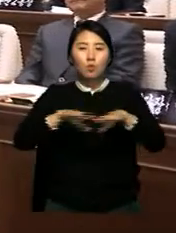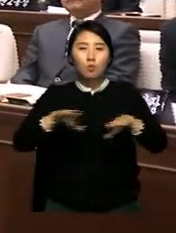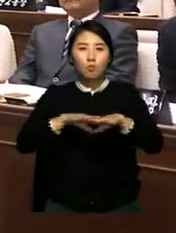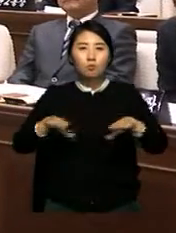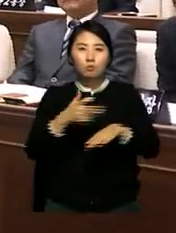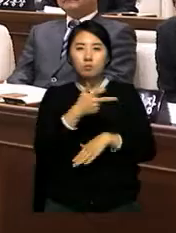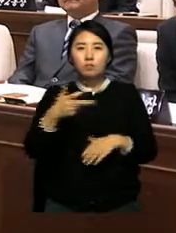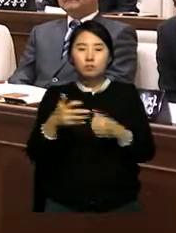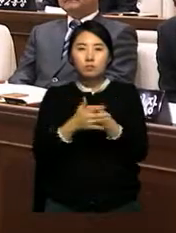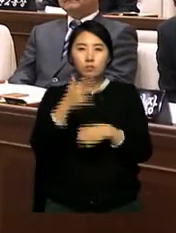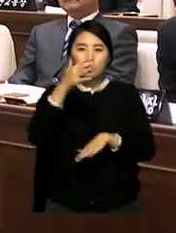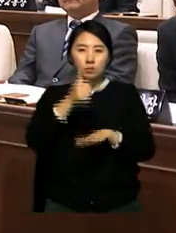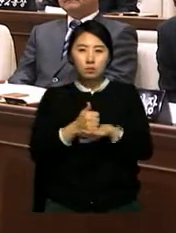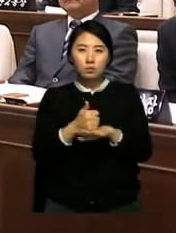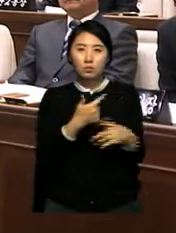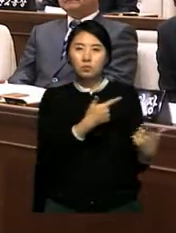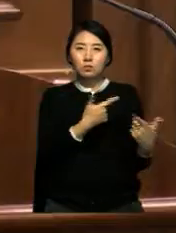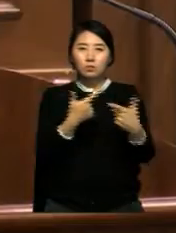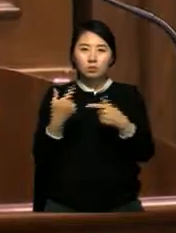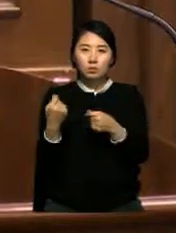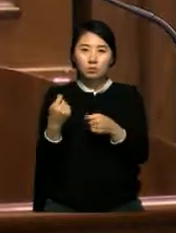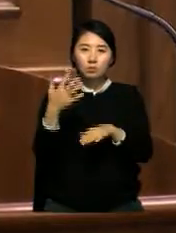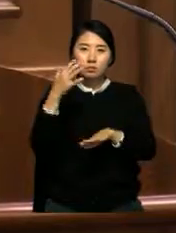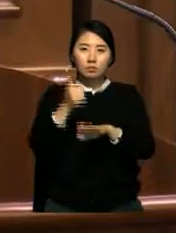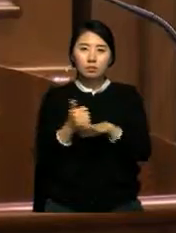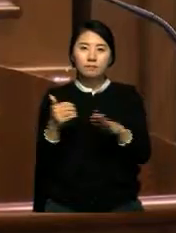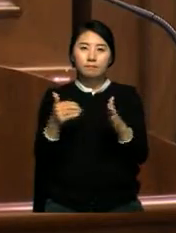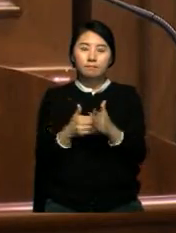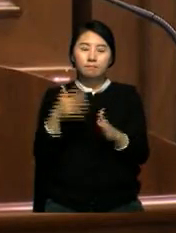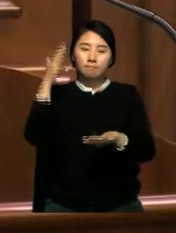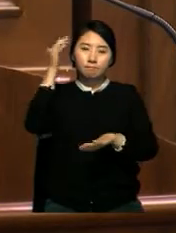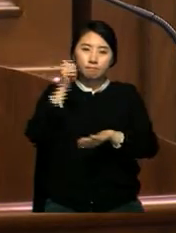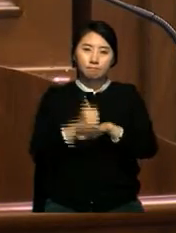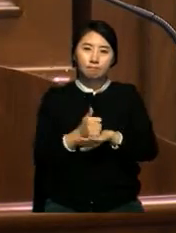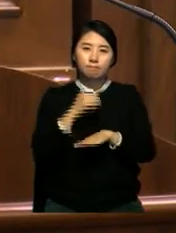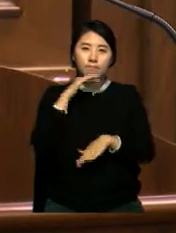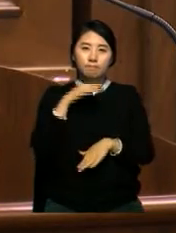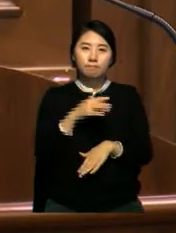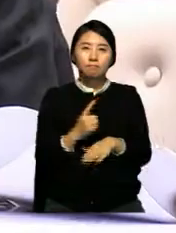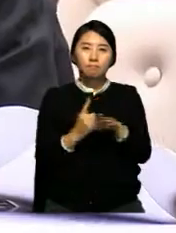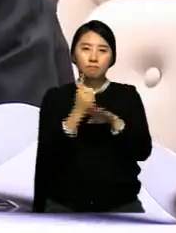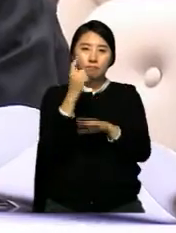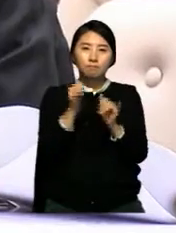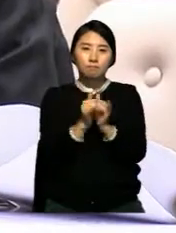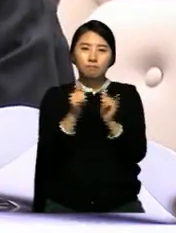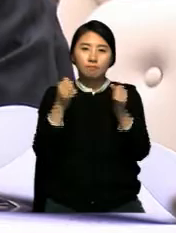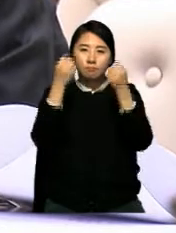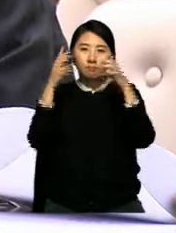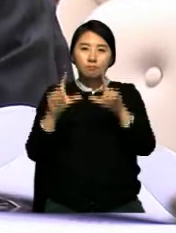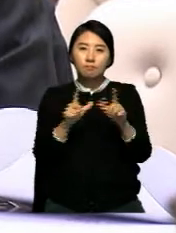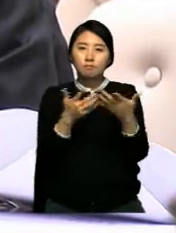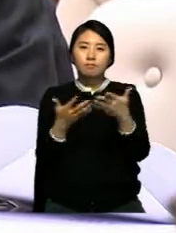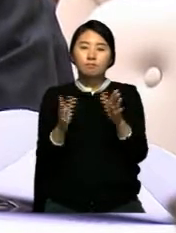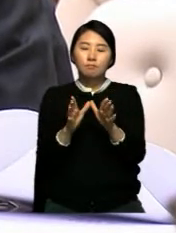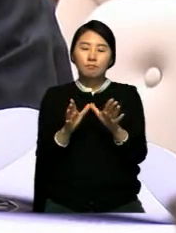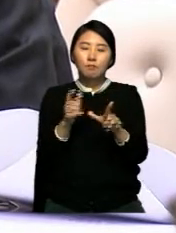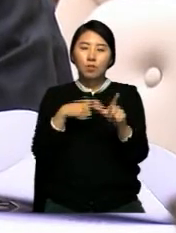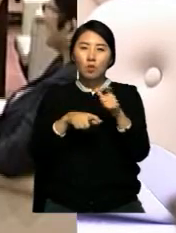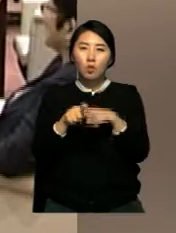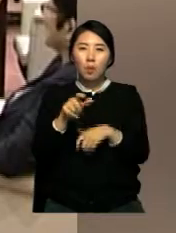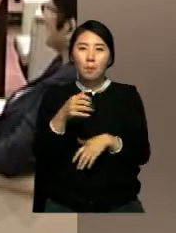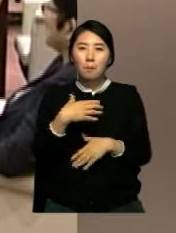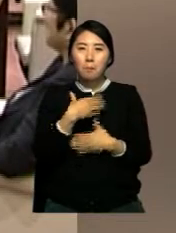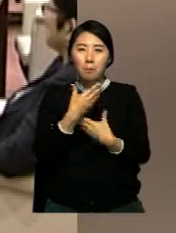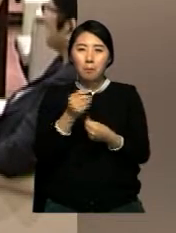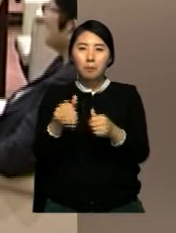만약 투표결과 동수가 나와 마지막까지 갔을 경우 연장자 우선 에 따라 새누리당이 유리한 상황입니다